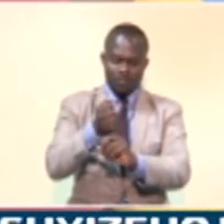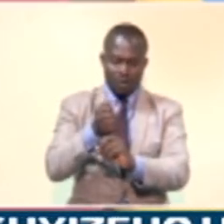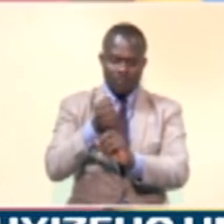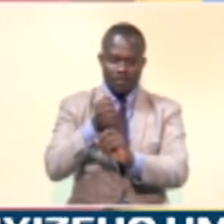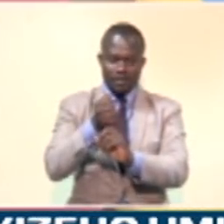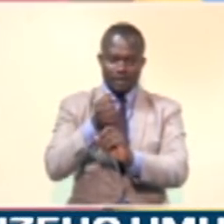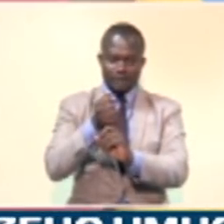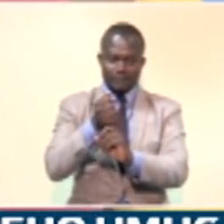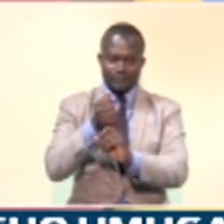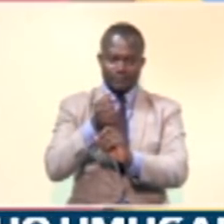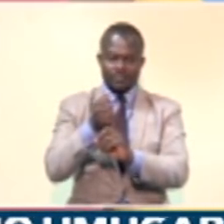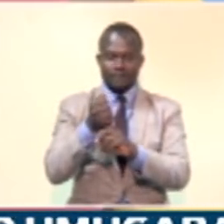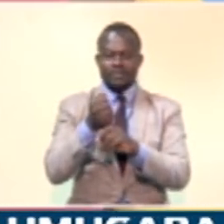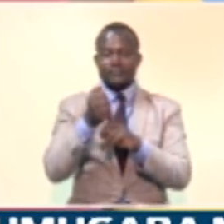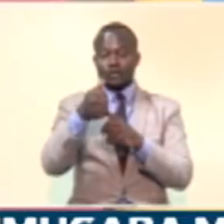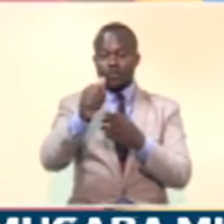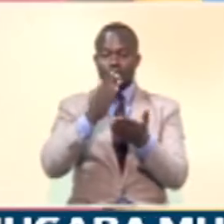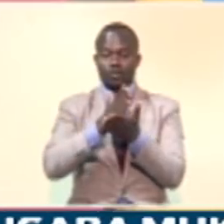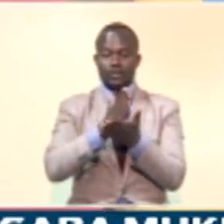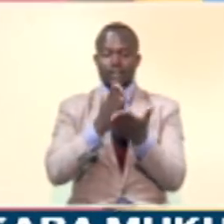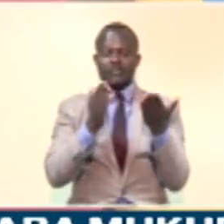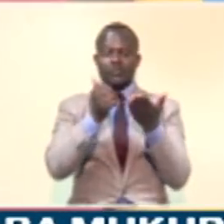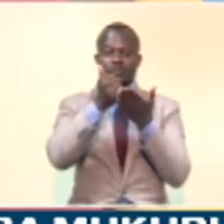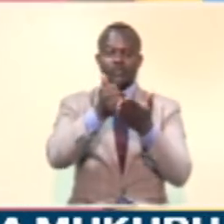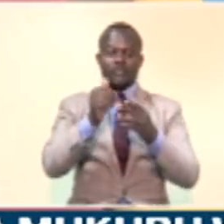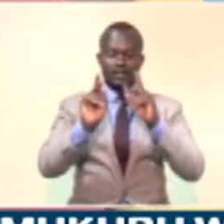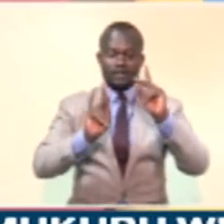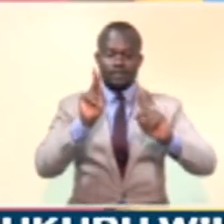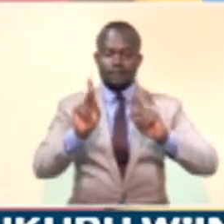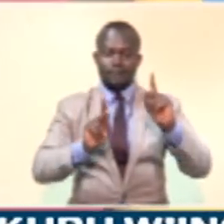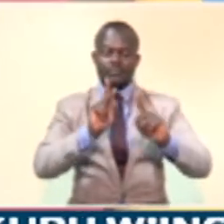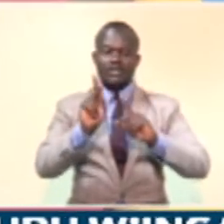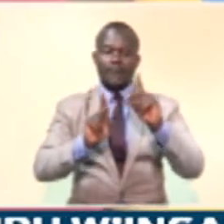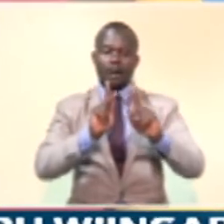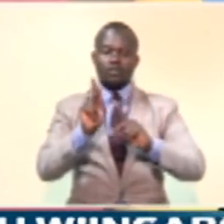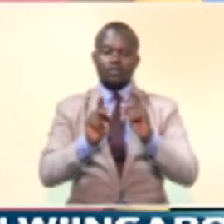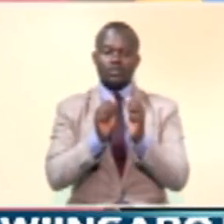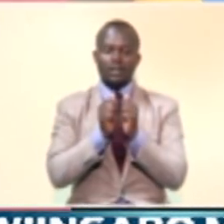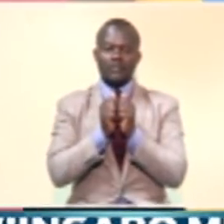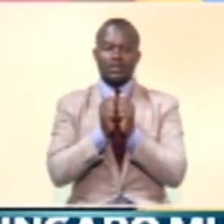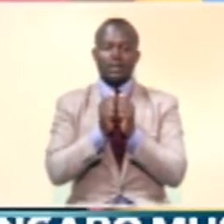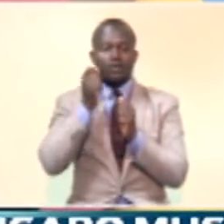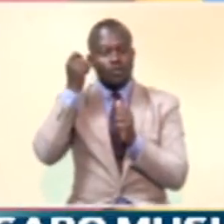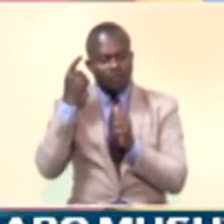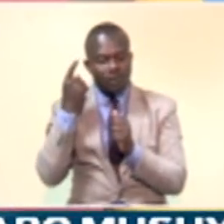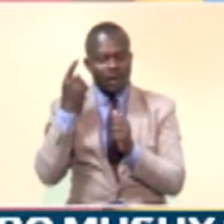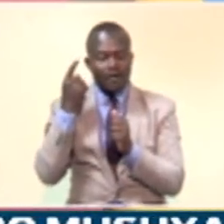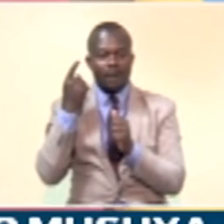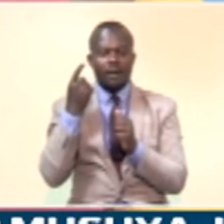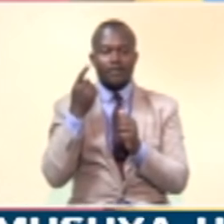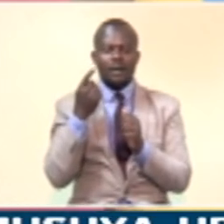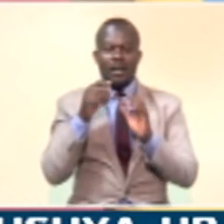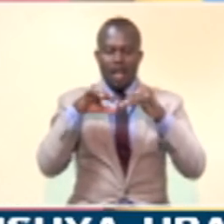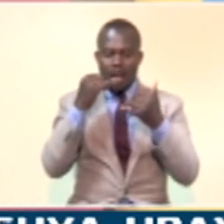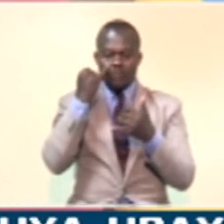Uko kuri gufasha abantu kumva